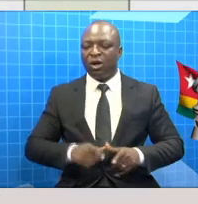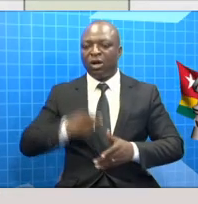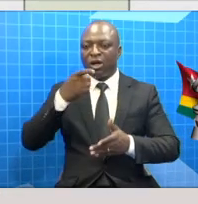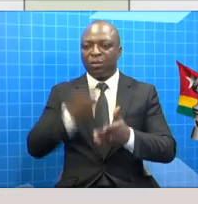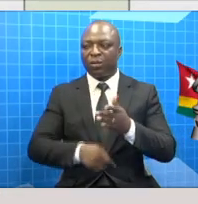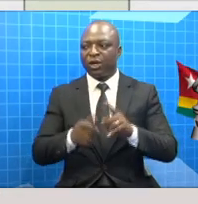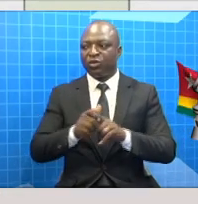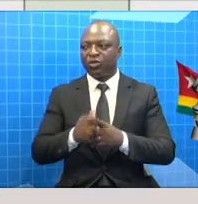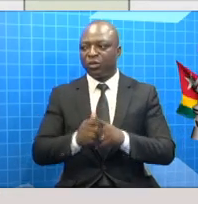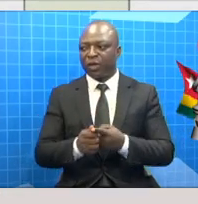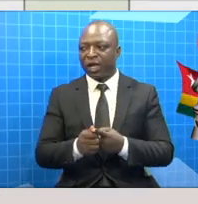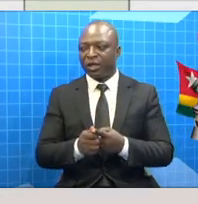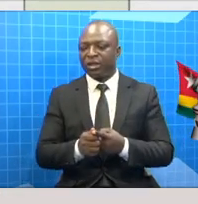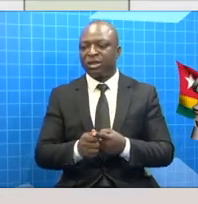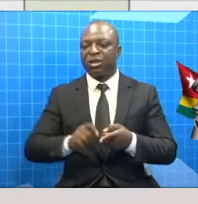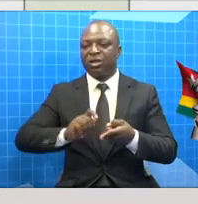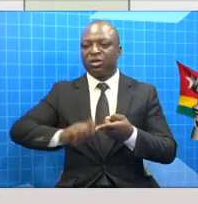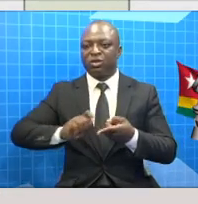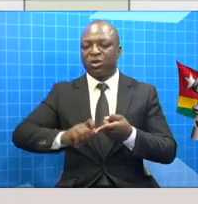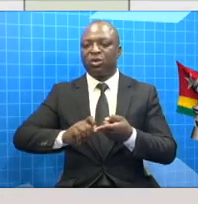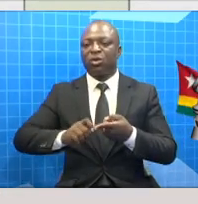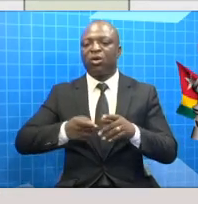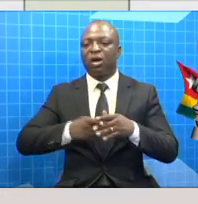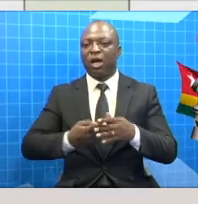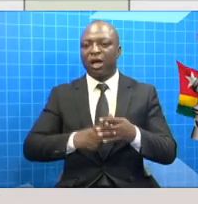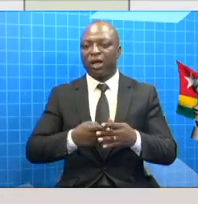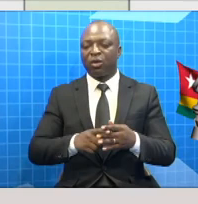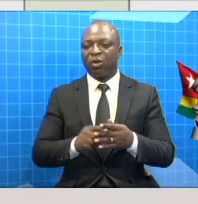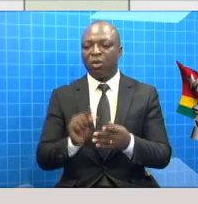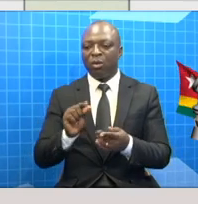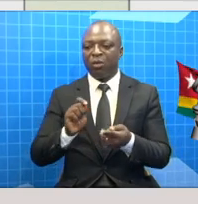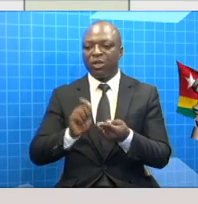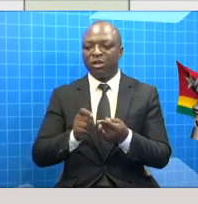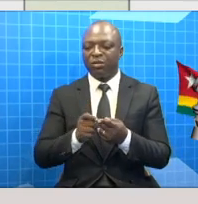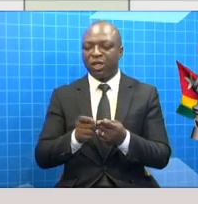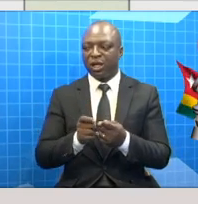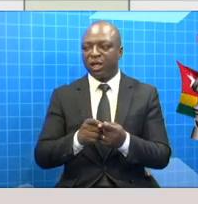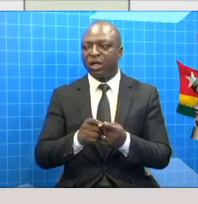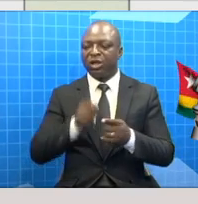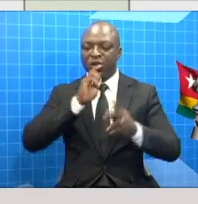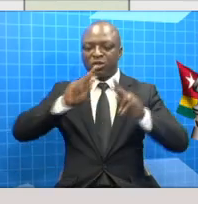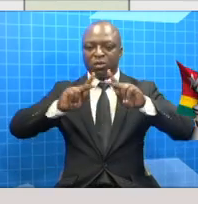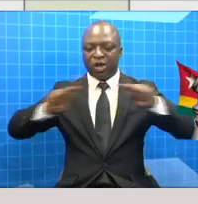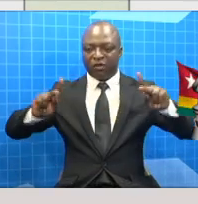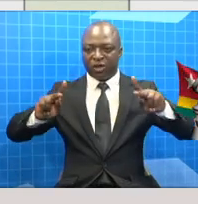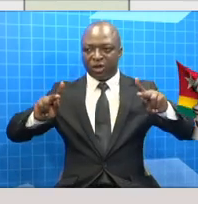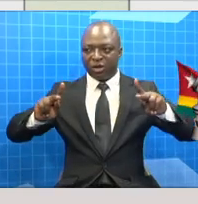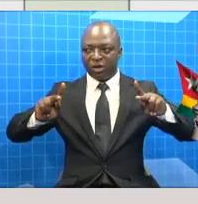maïs, sorgho, haricot, petit mil et riz sont plafonnés.